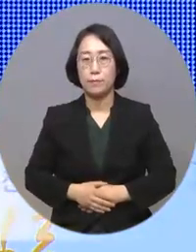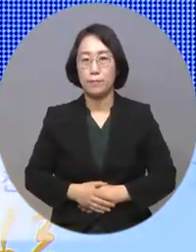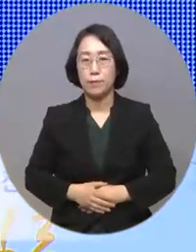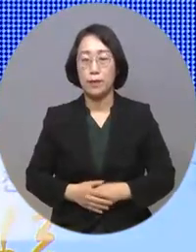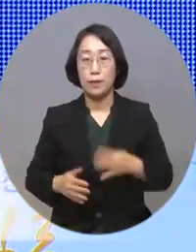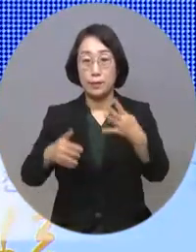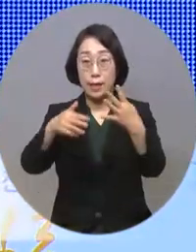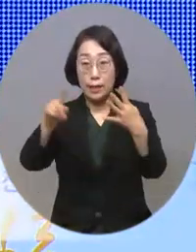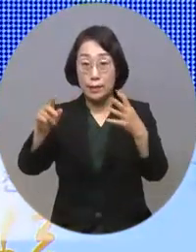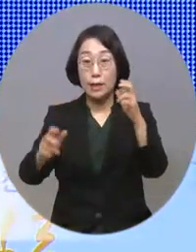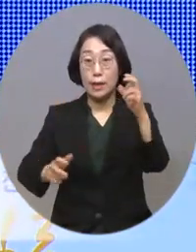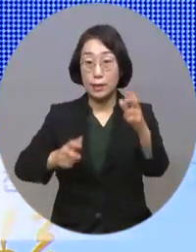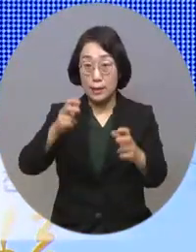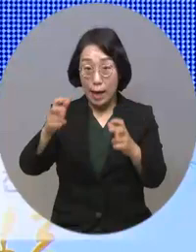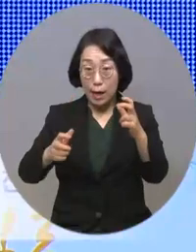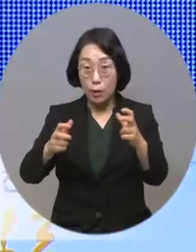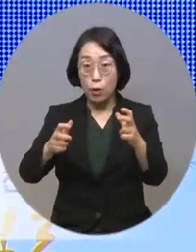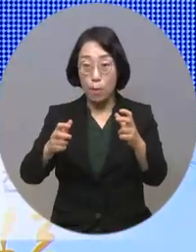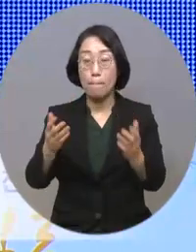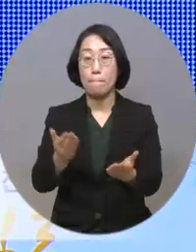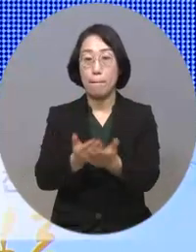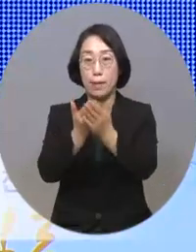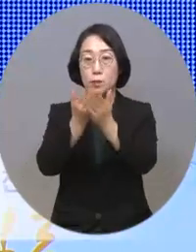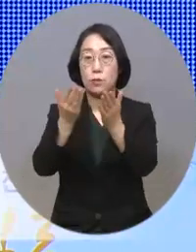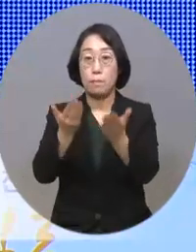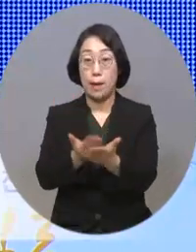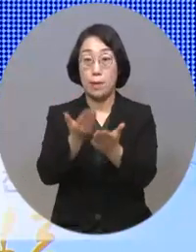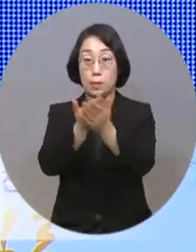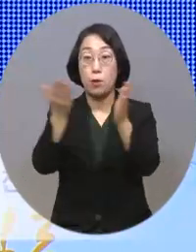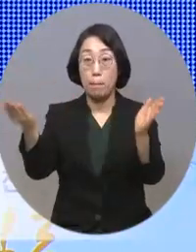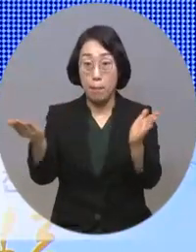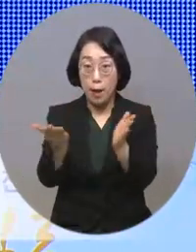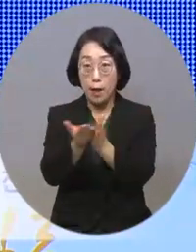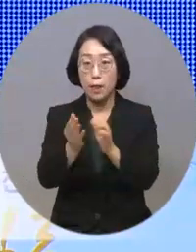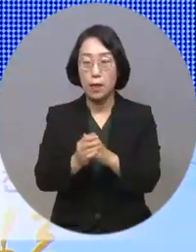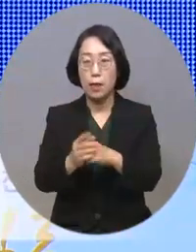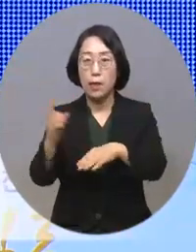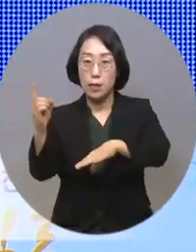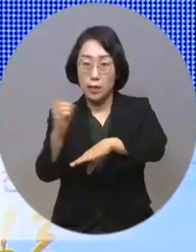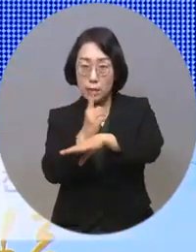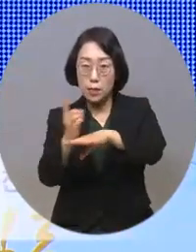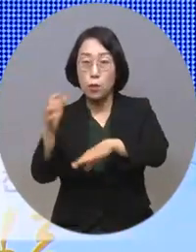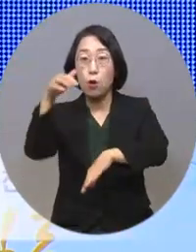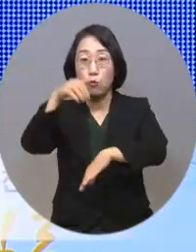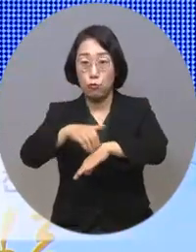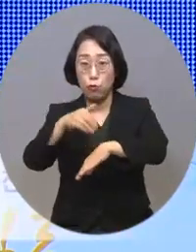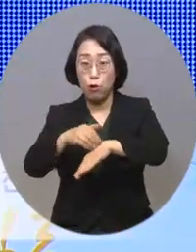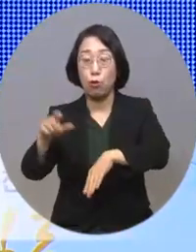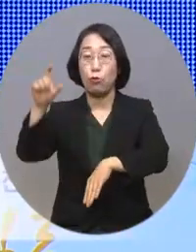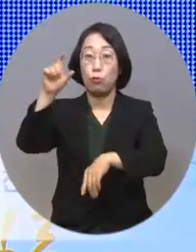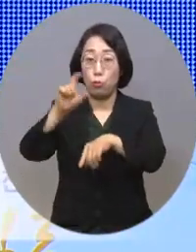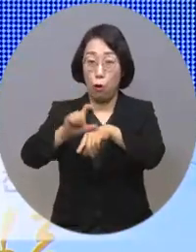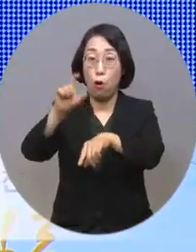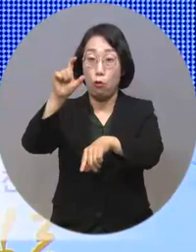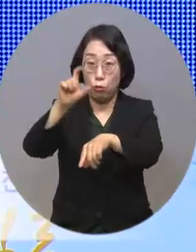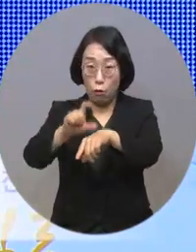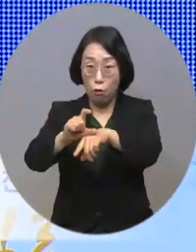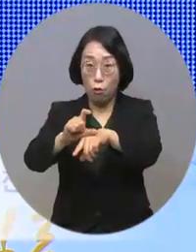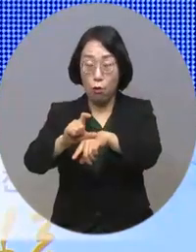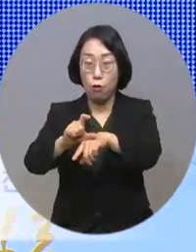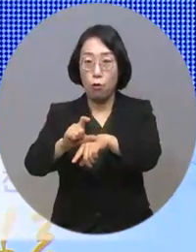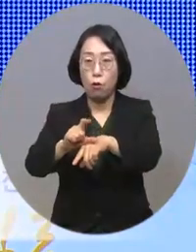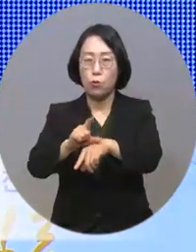4차 산업혁명과 발맞춰서 디지털 훈련을 강화하는 등